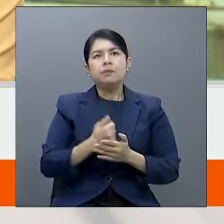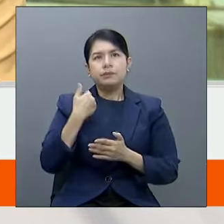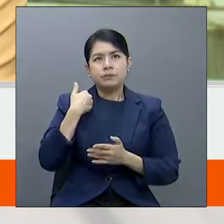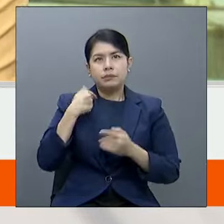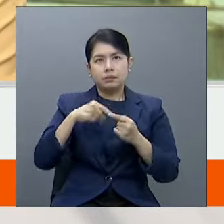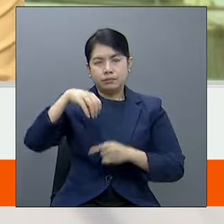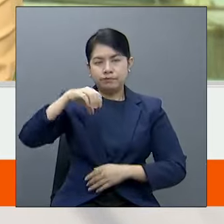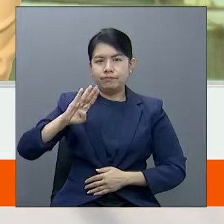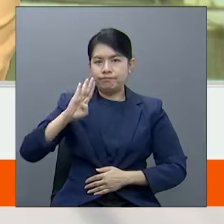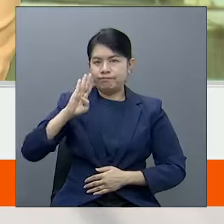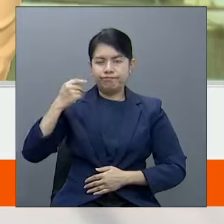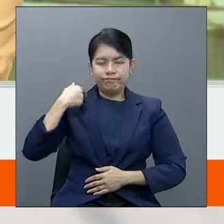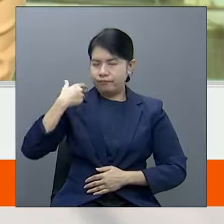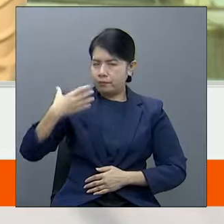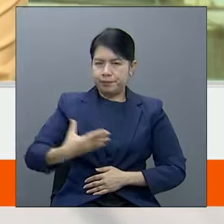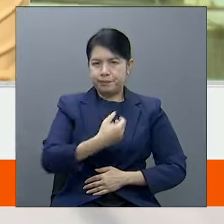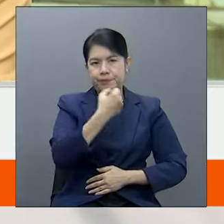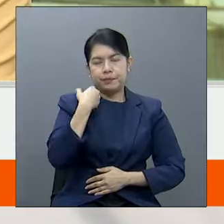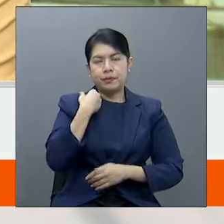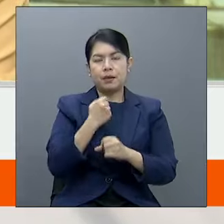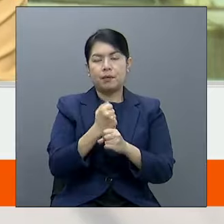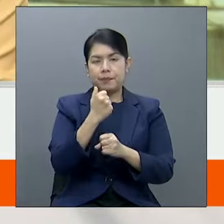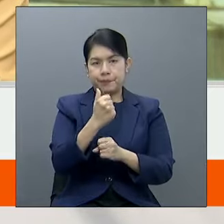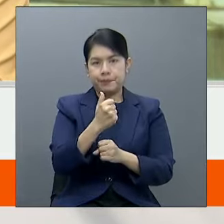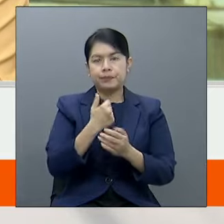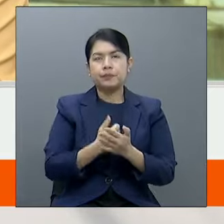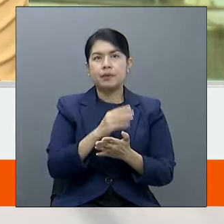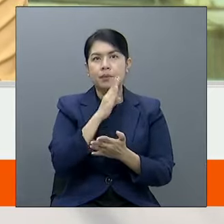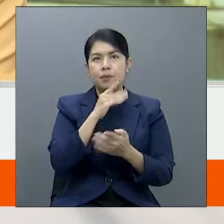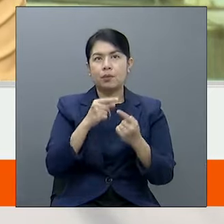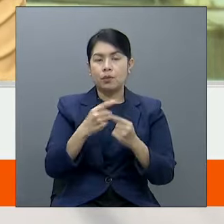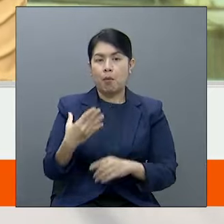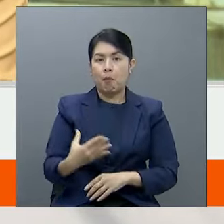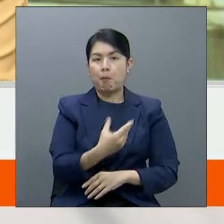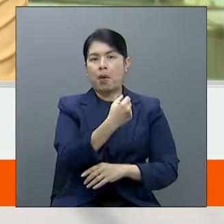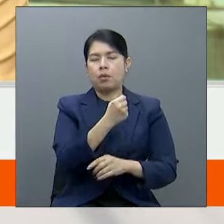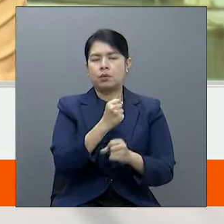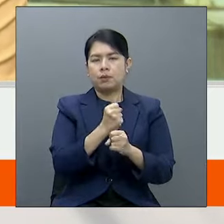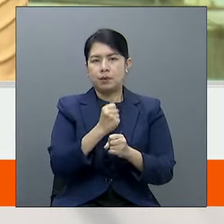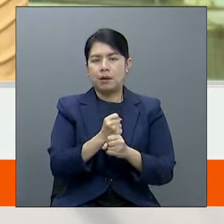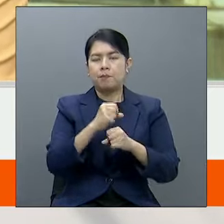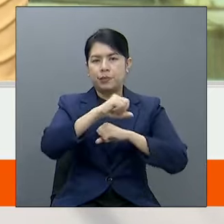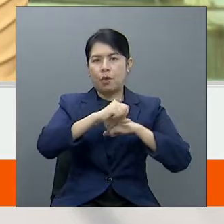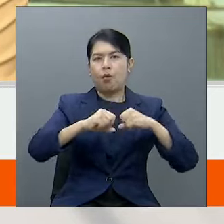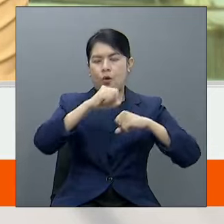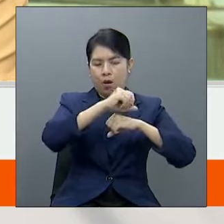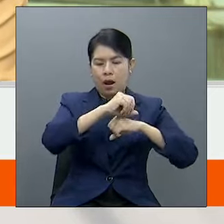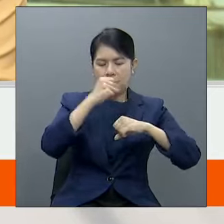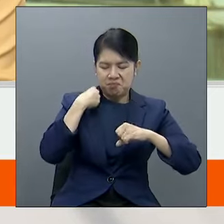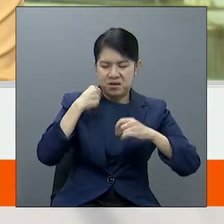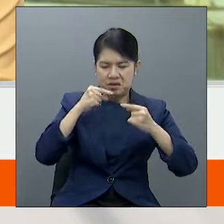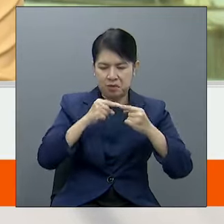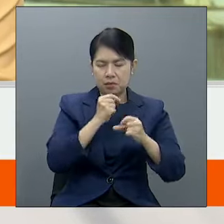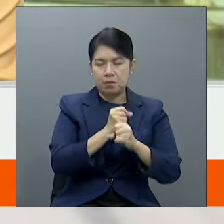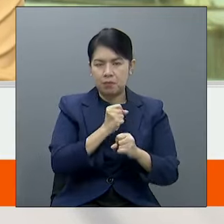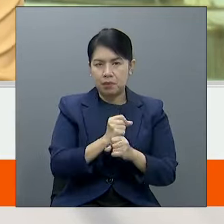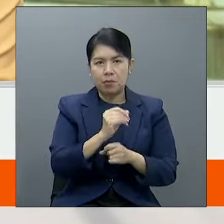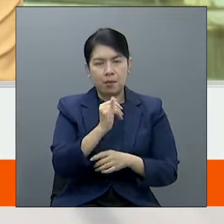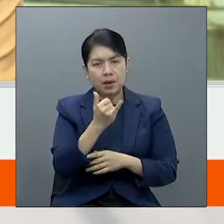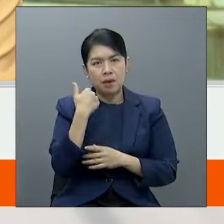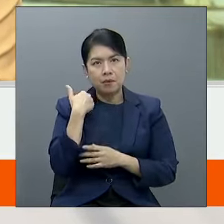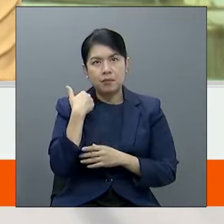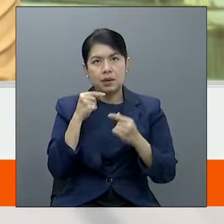จะมีศักยภาพที่จะทำได้แล้วพอรับโครงการใหญ่หลายๆโครงการเข้ามาในช่วงเวลาเดียวกันเนี่ยมันก็อาจจะส่งผลกระทบ